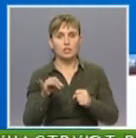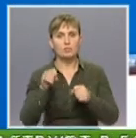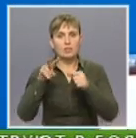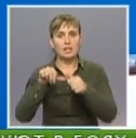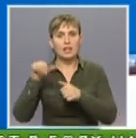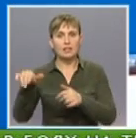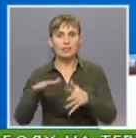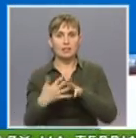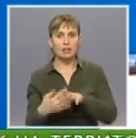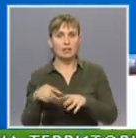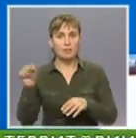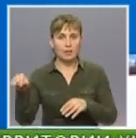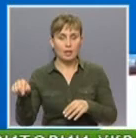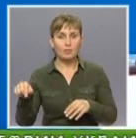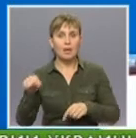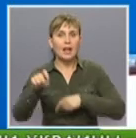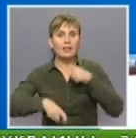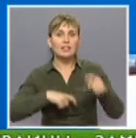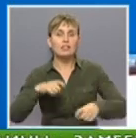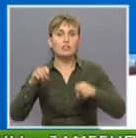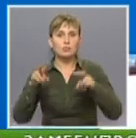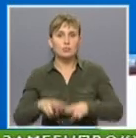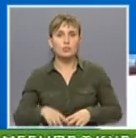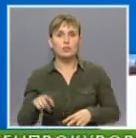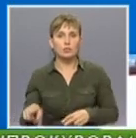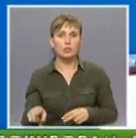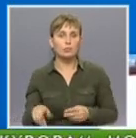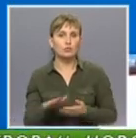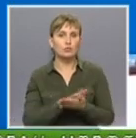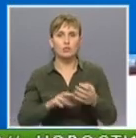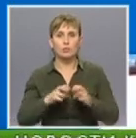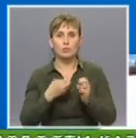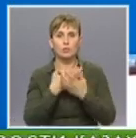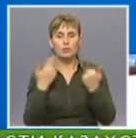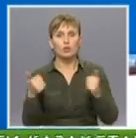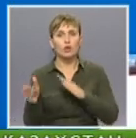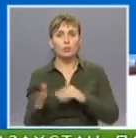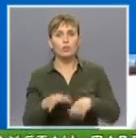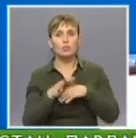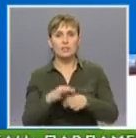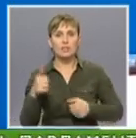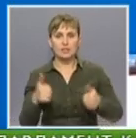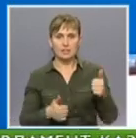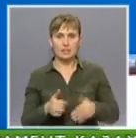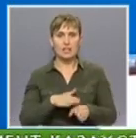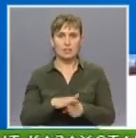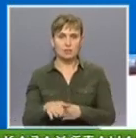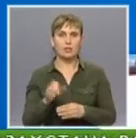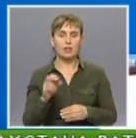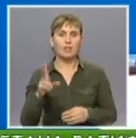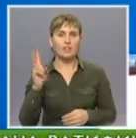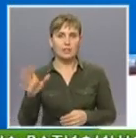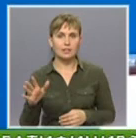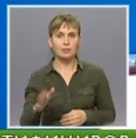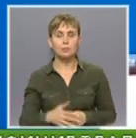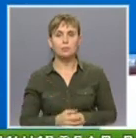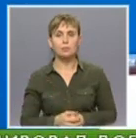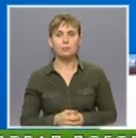По атлетической деревне вообще никаких проблем нету, поскольку это после проведения соревнований реализовывается как квартиры.